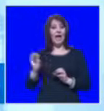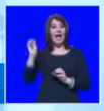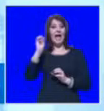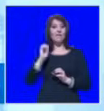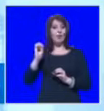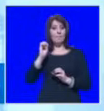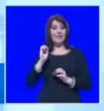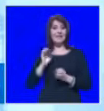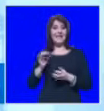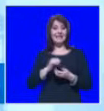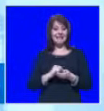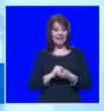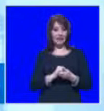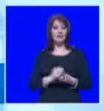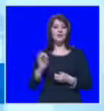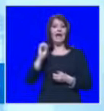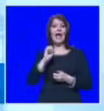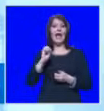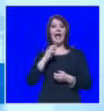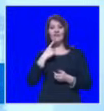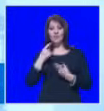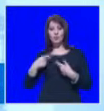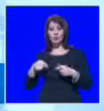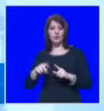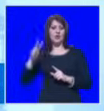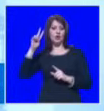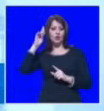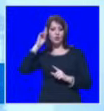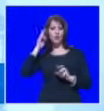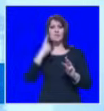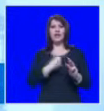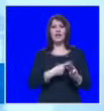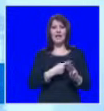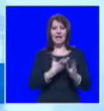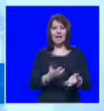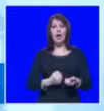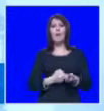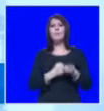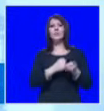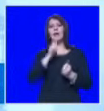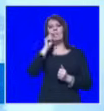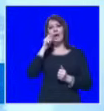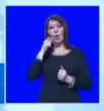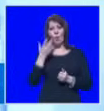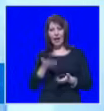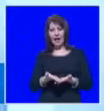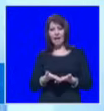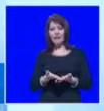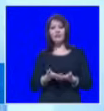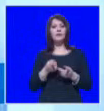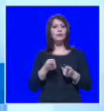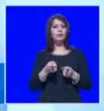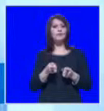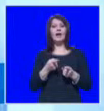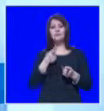която трябва да продължи, еврозона, Шенген, служби, подкрепа за Украина. Това са